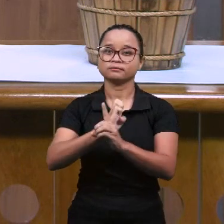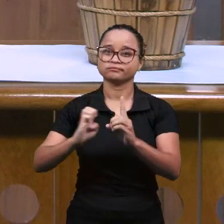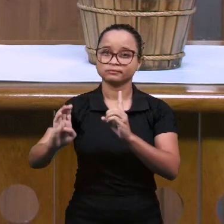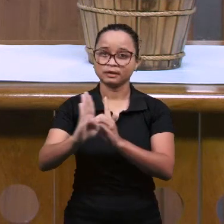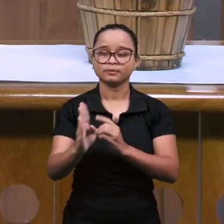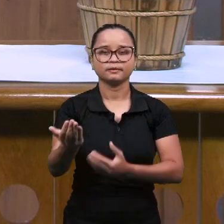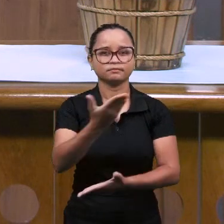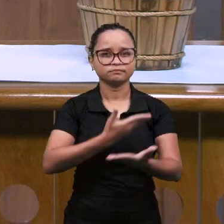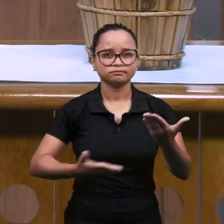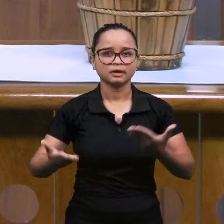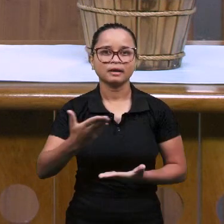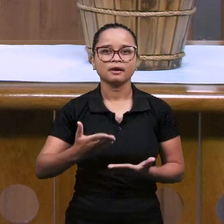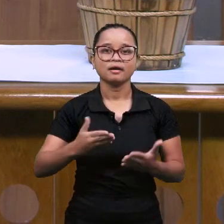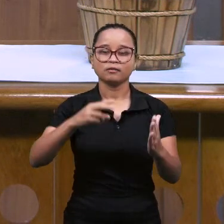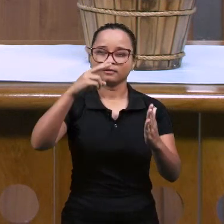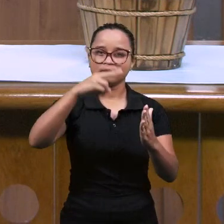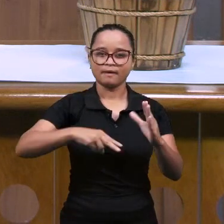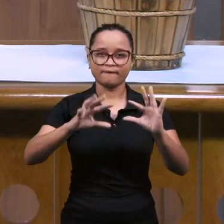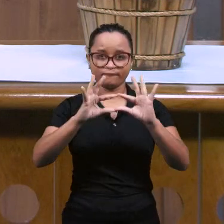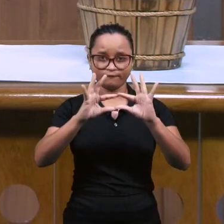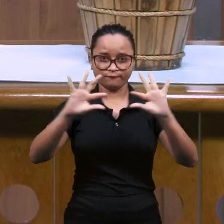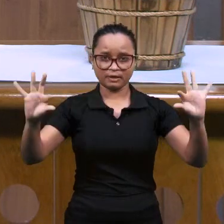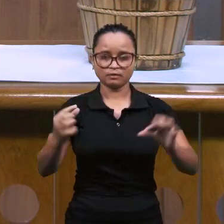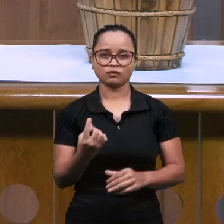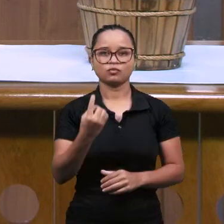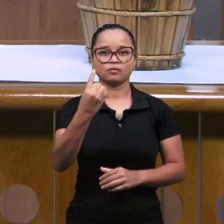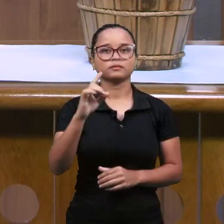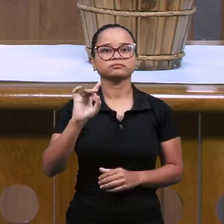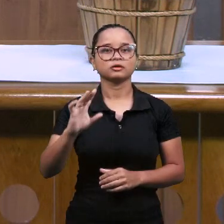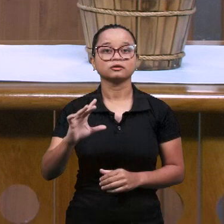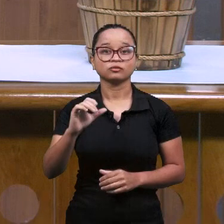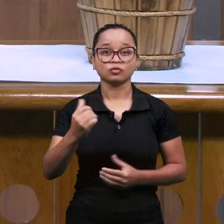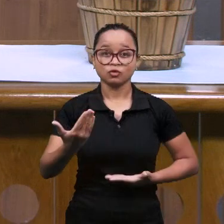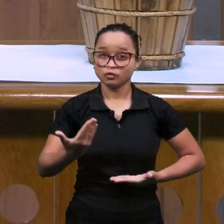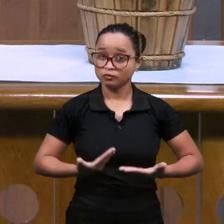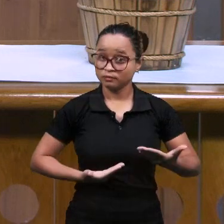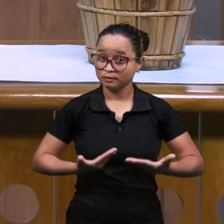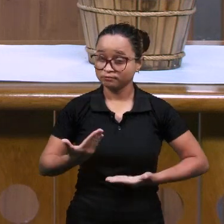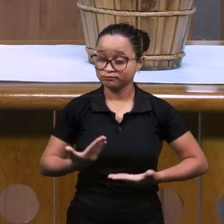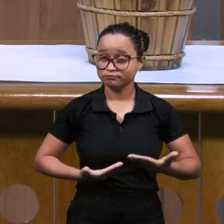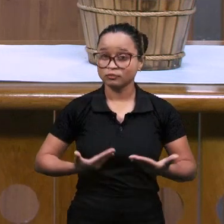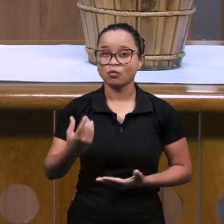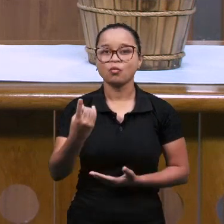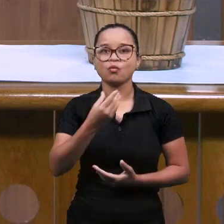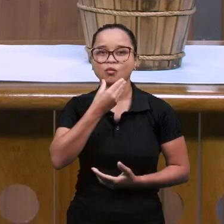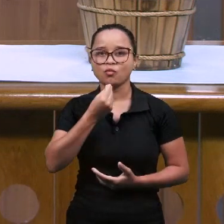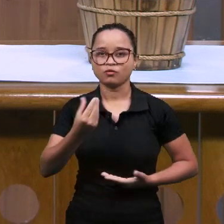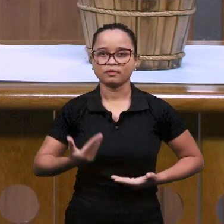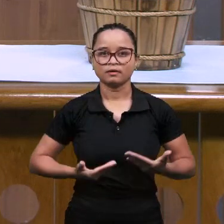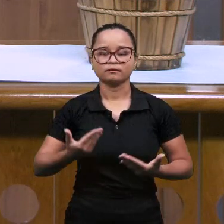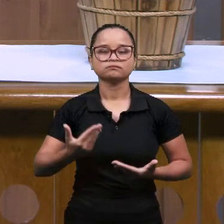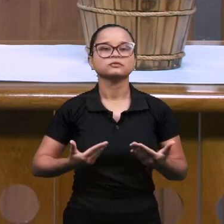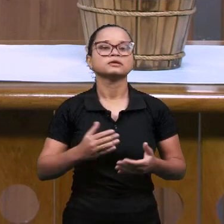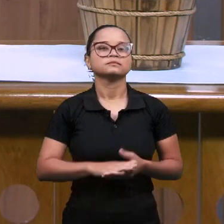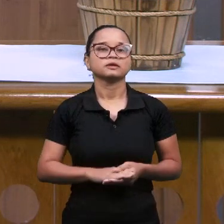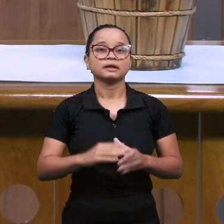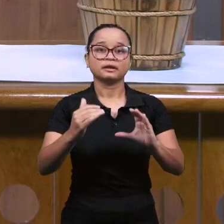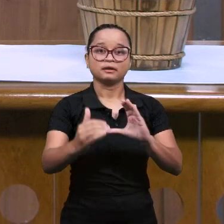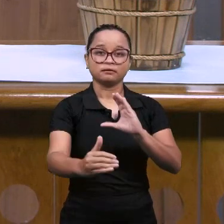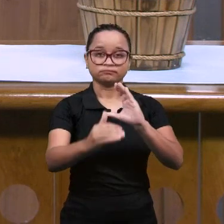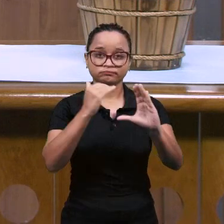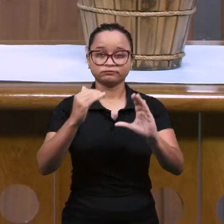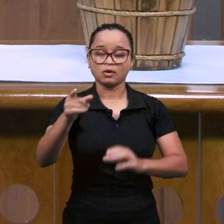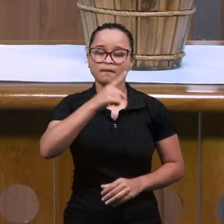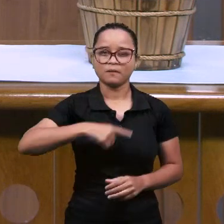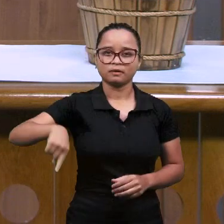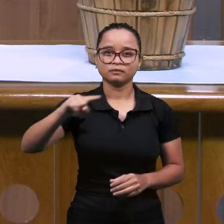publique. Je veux lire une phrase que un des frères, notre frère Gennady, qu'il a écrit